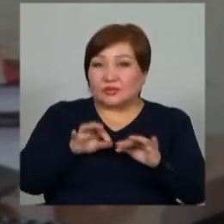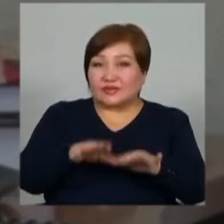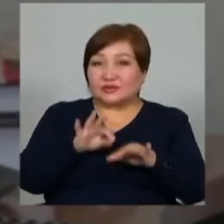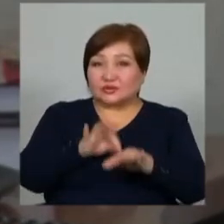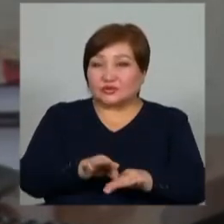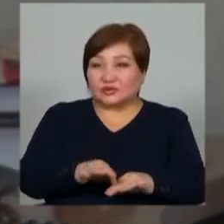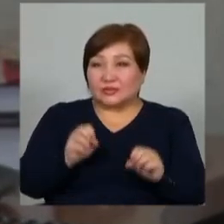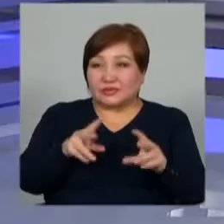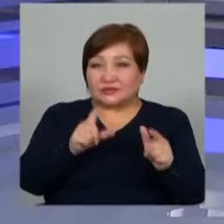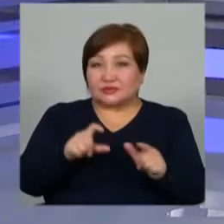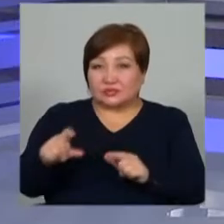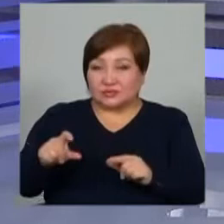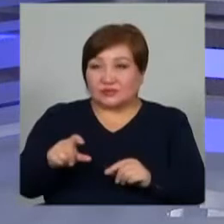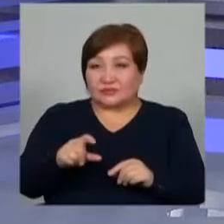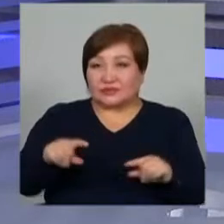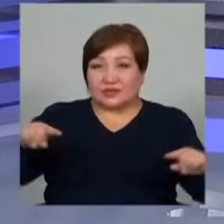Күдіктілер қамауда.